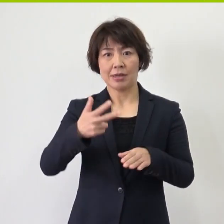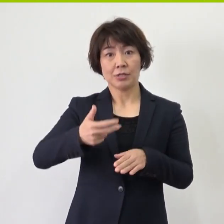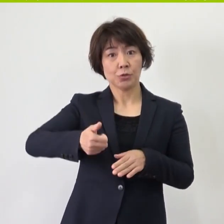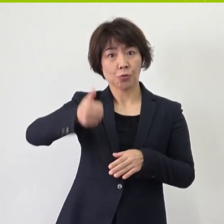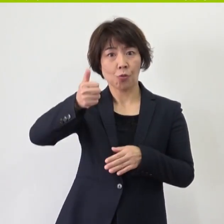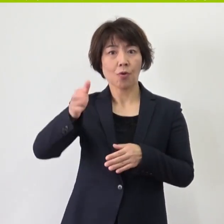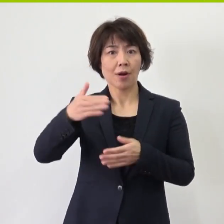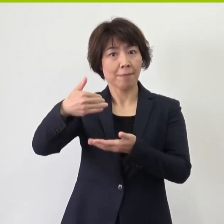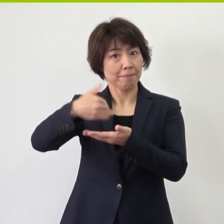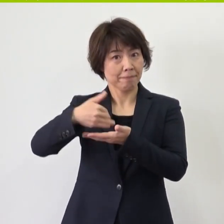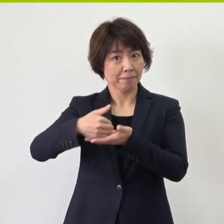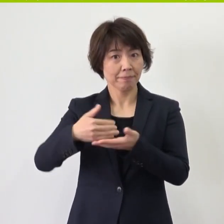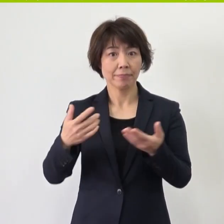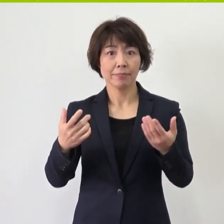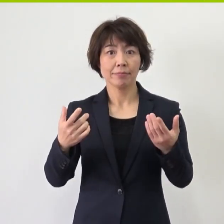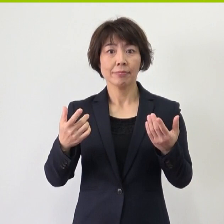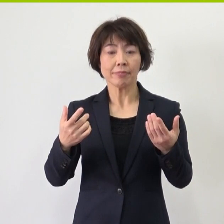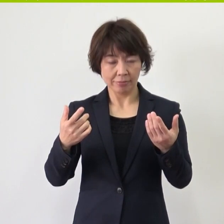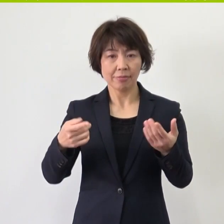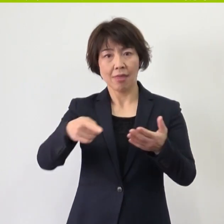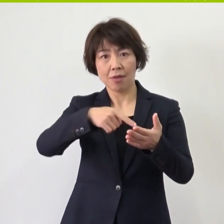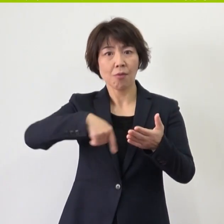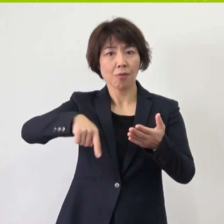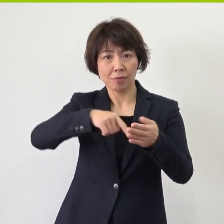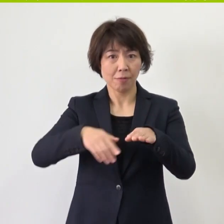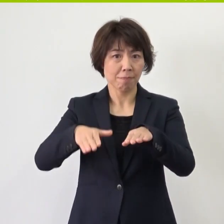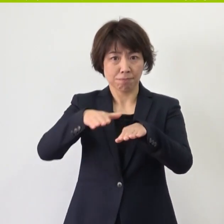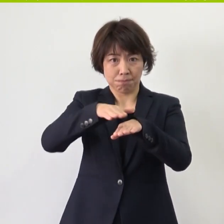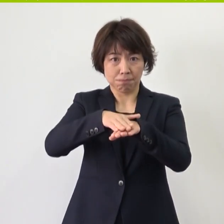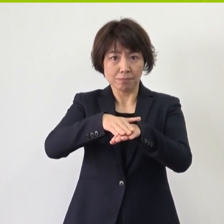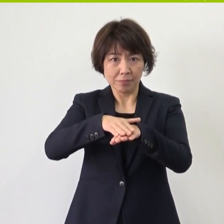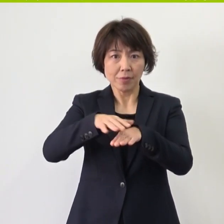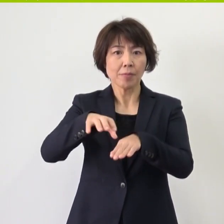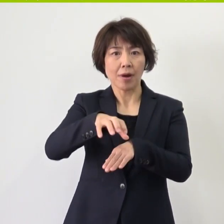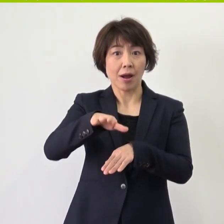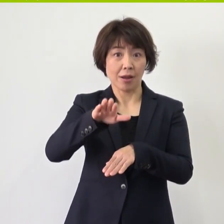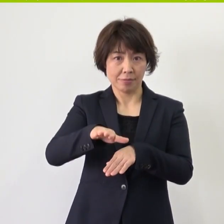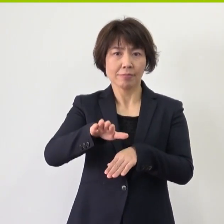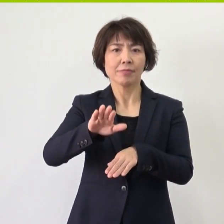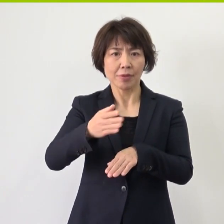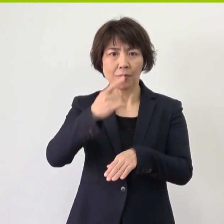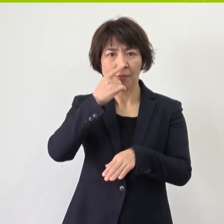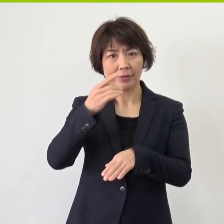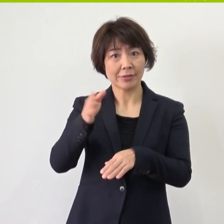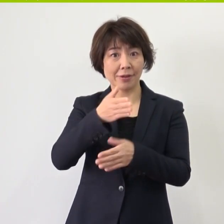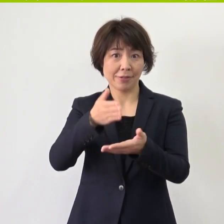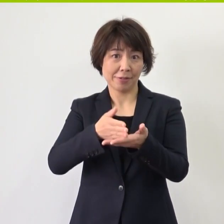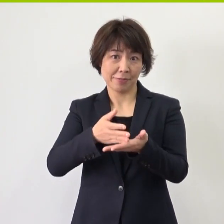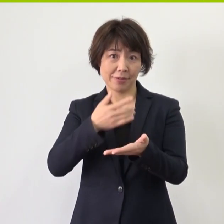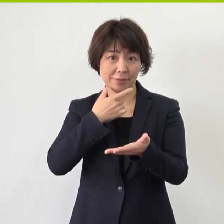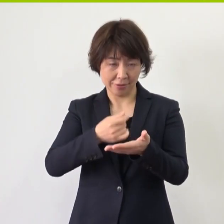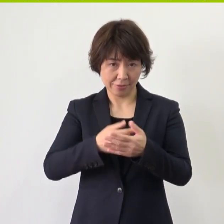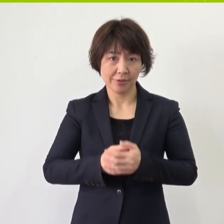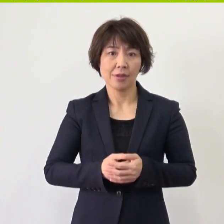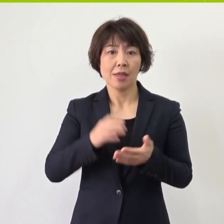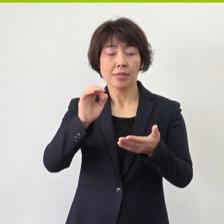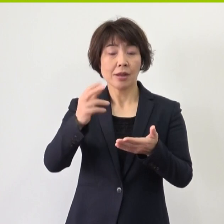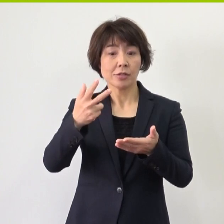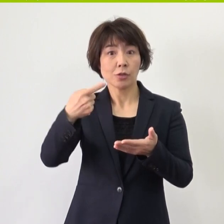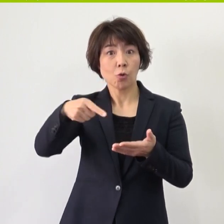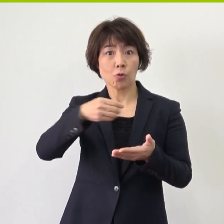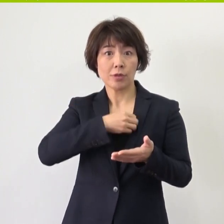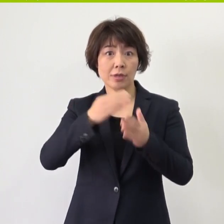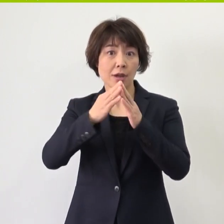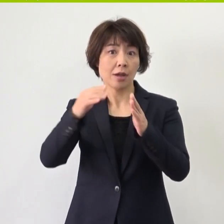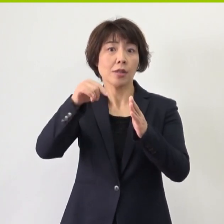長からお話をいただいたことに重なる部分はありますが、説明をさせていただきます。奈良市教育委